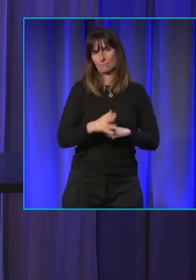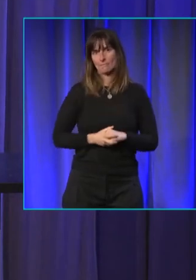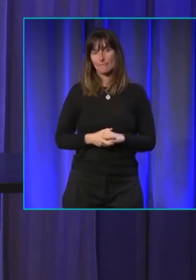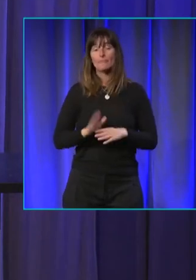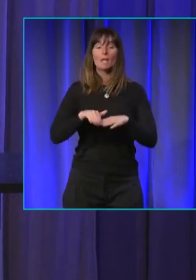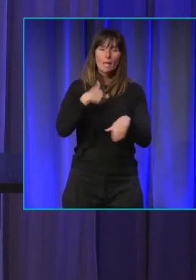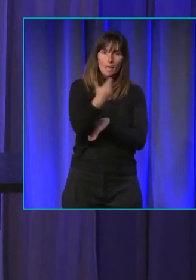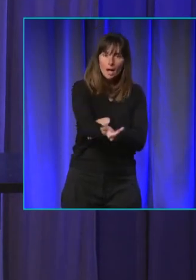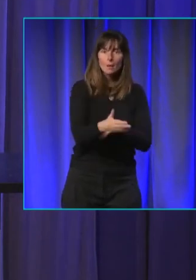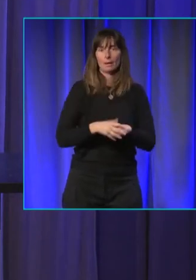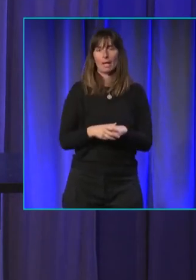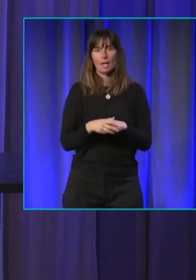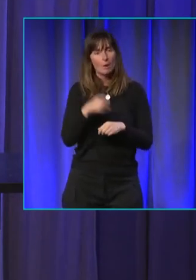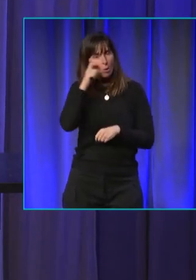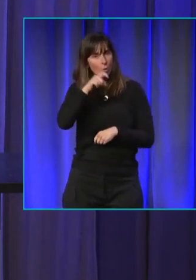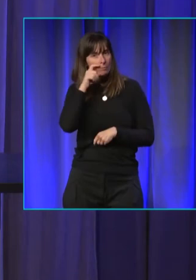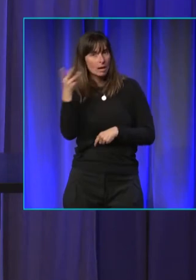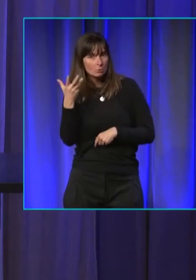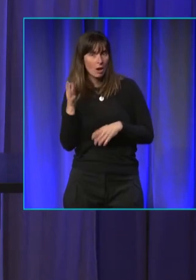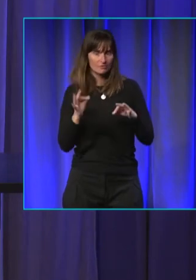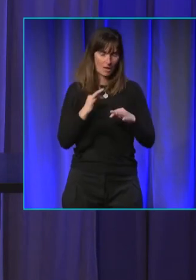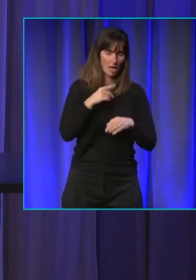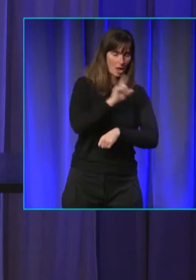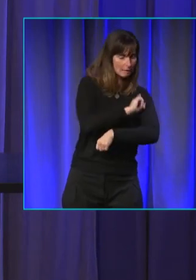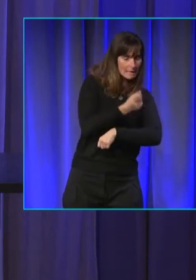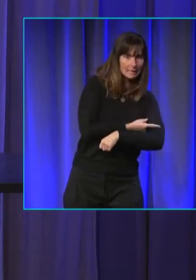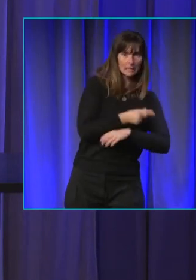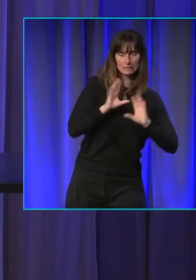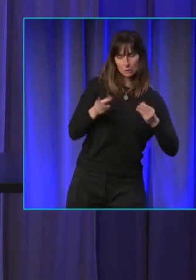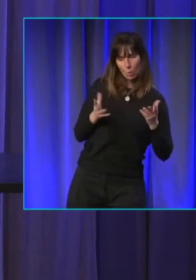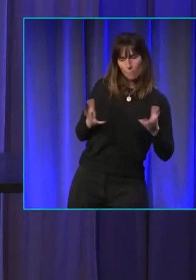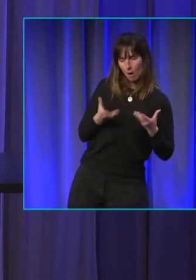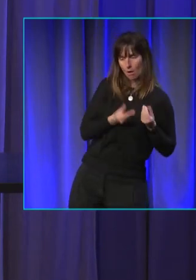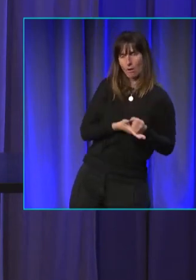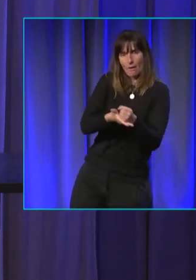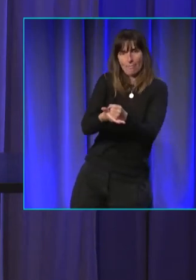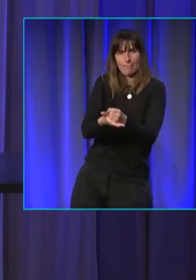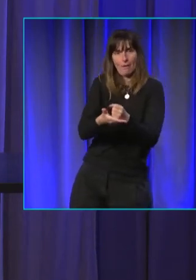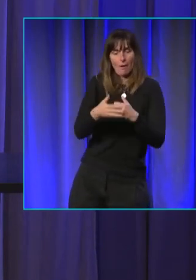contribution relative des différentes voies énergétiques dans l'apport d'énergie.